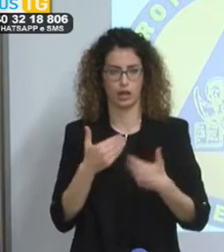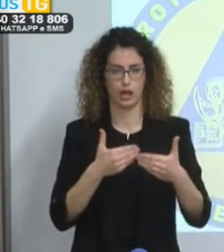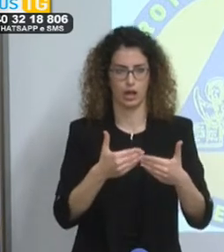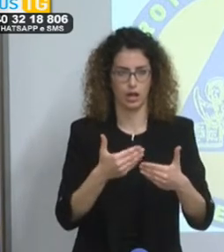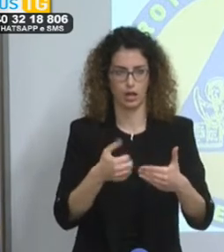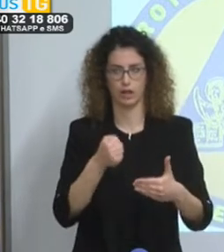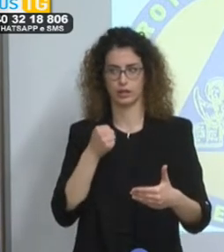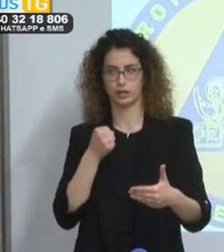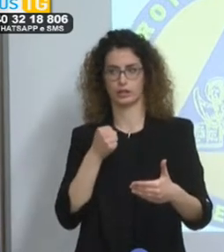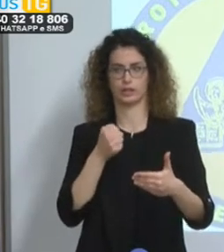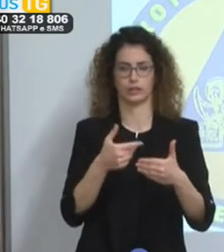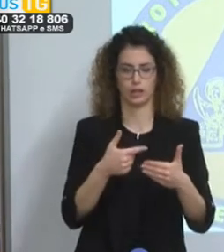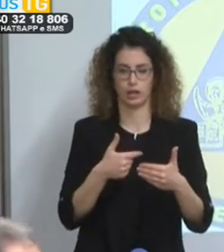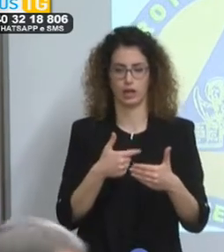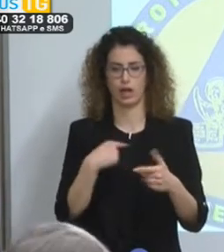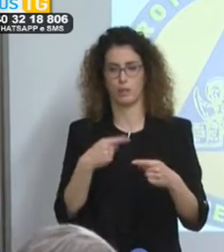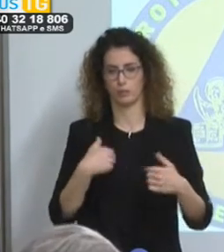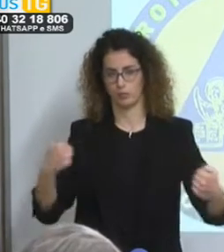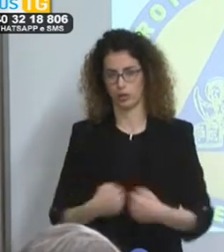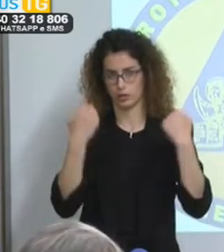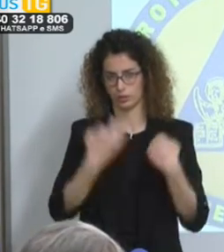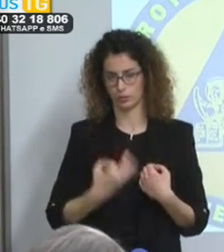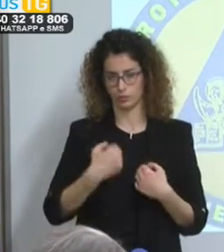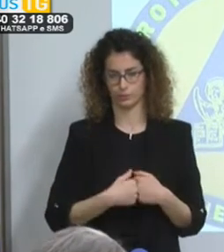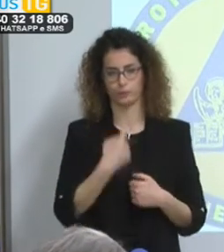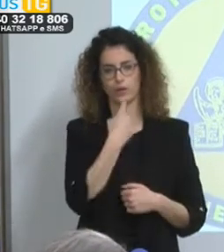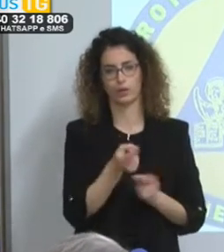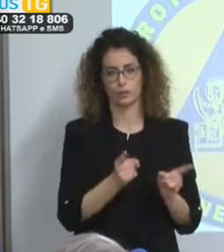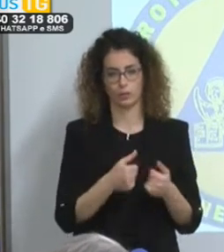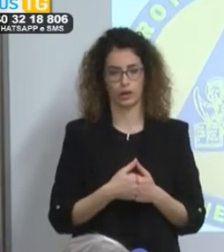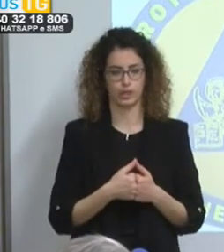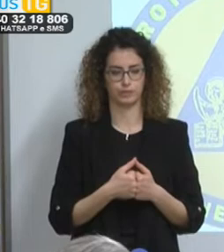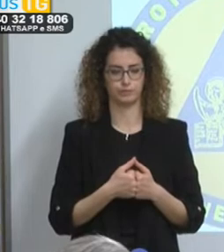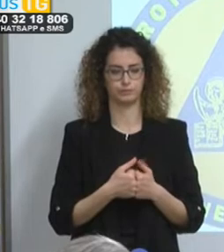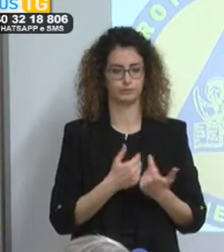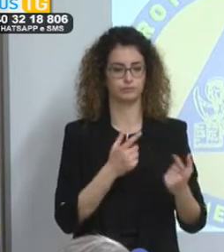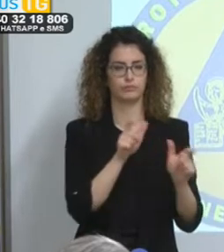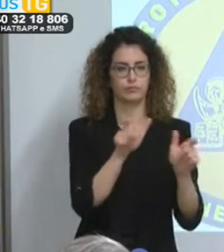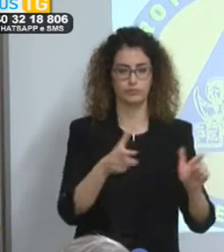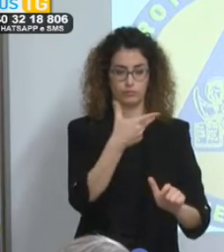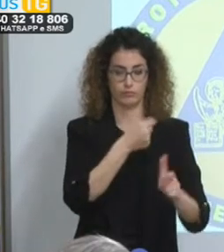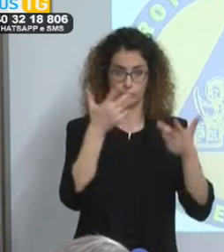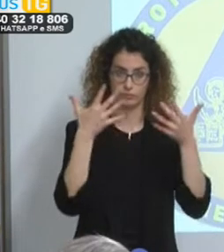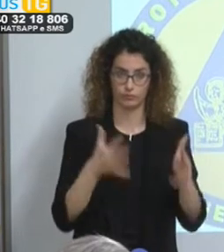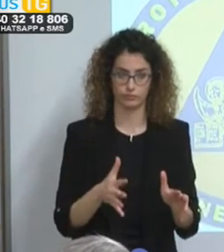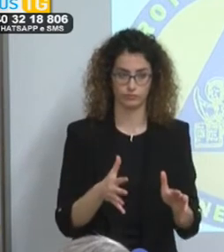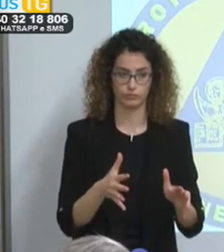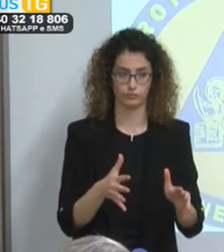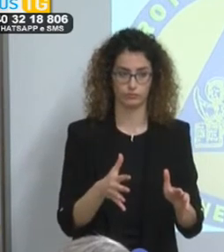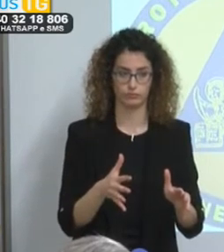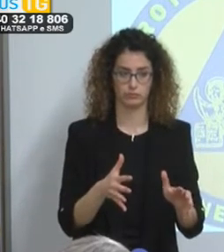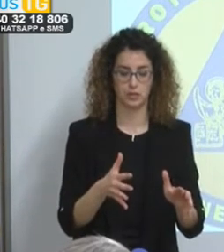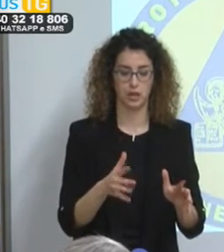tampona. Io dico che dove abbiamo vaccinato non abbiamo più